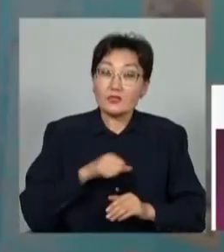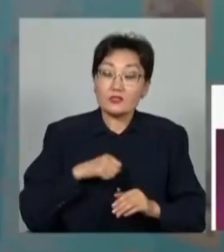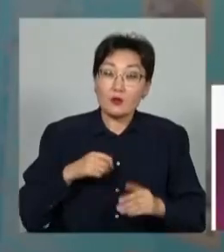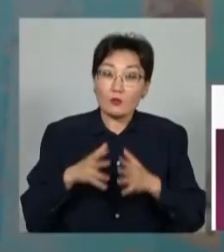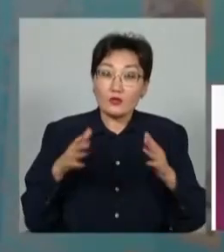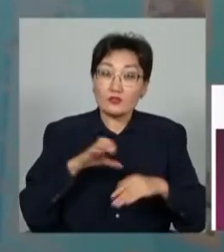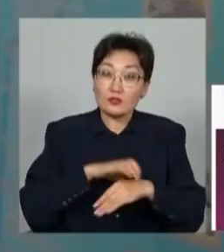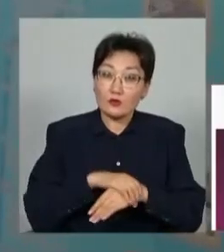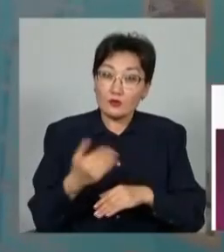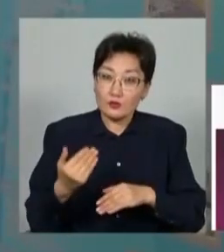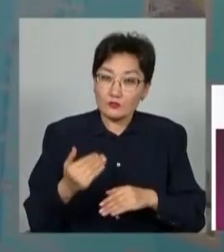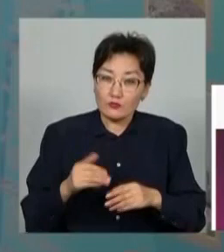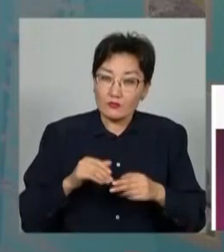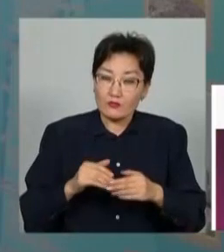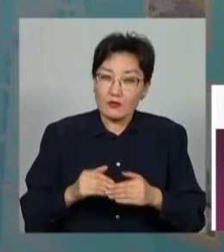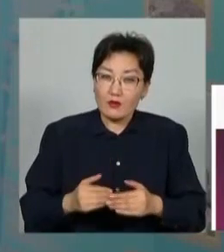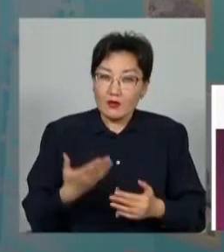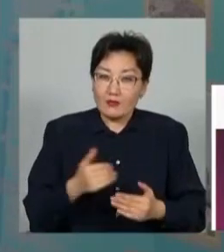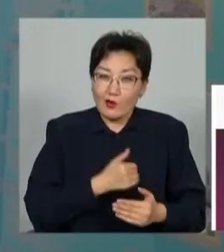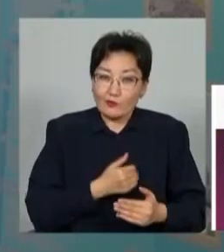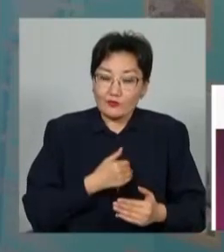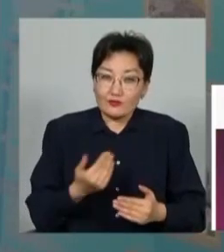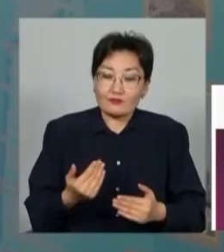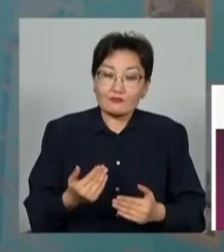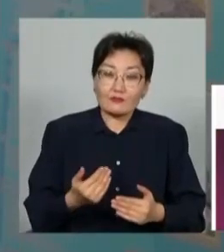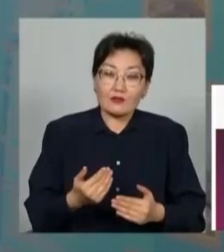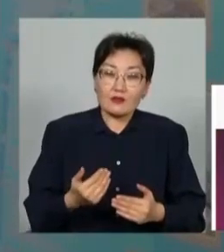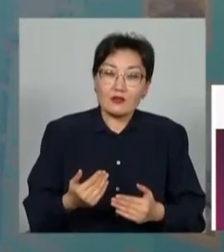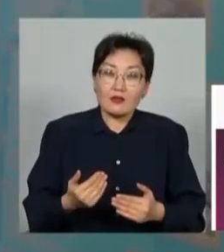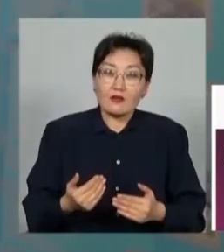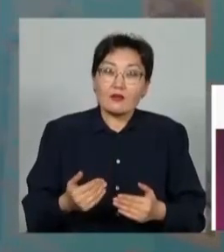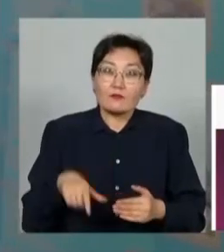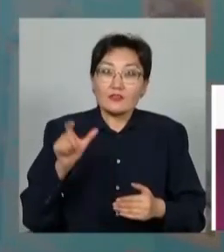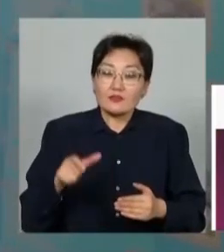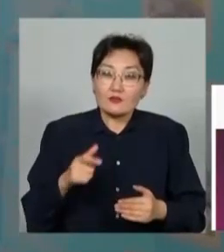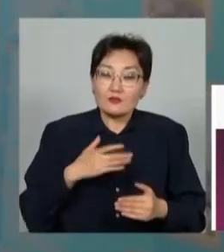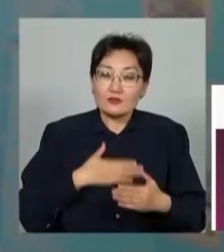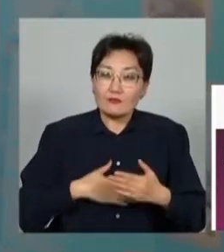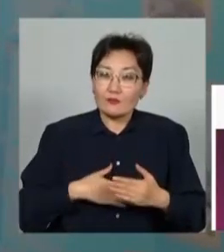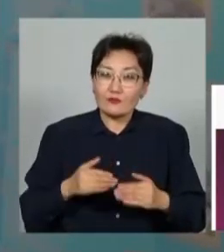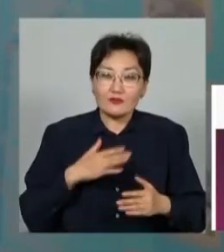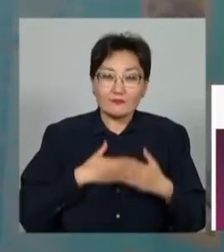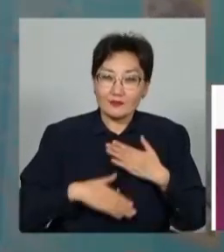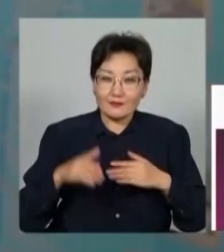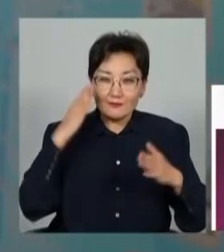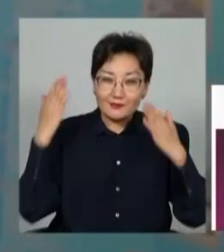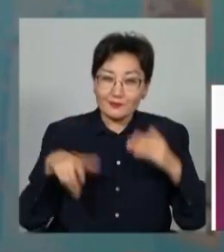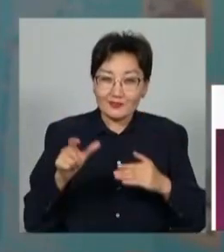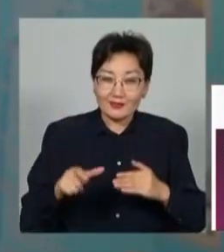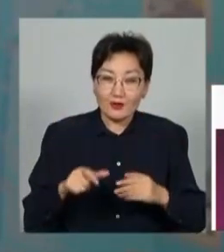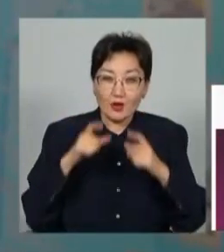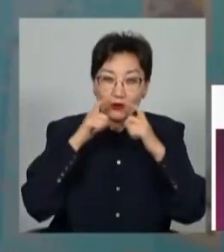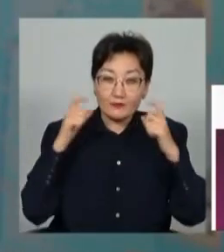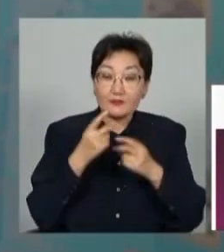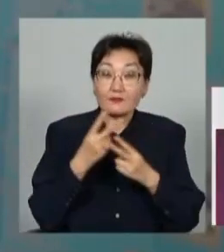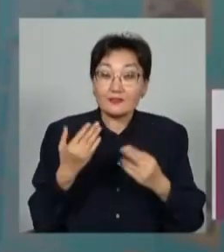большой факт это ее настрой это безумно воздушный человека радужный солнечный очень жаль что замазка